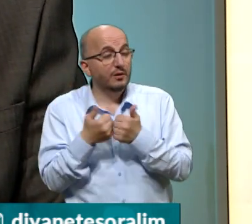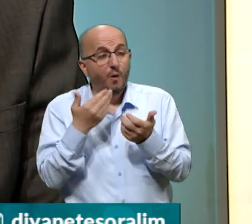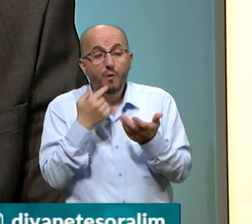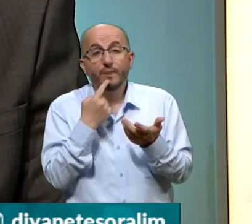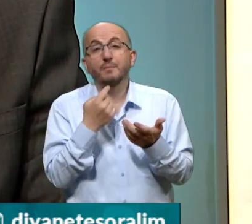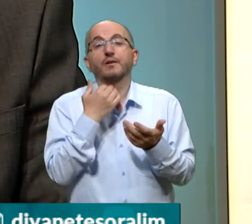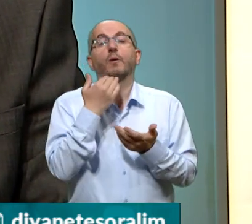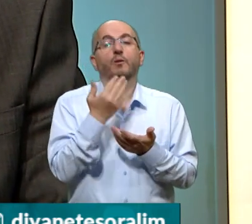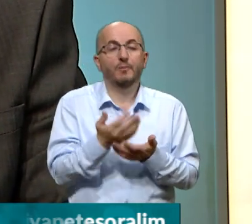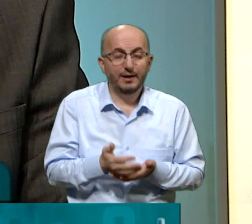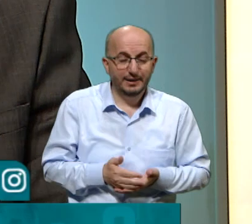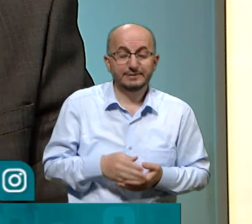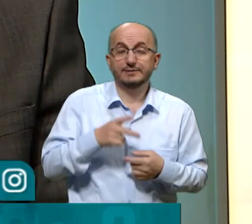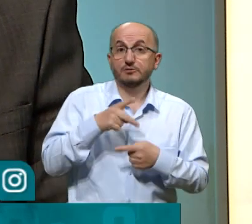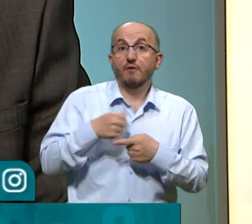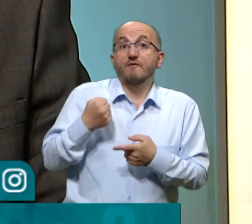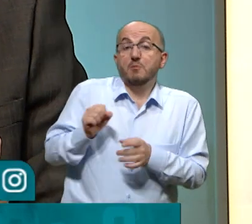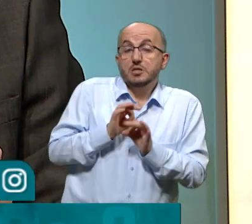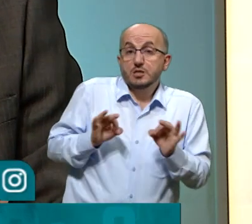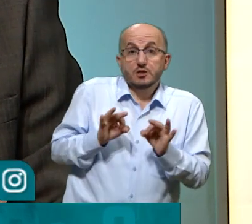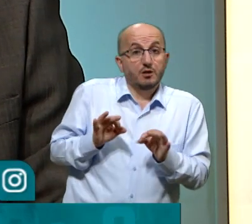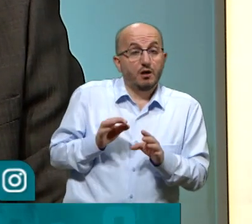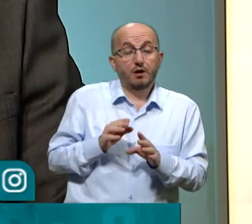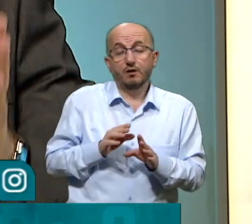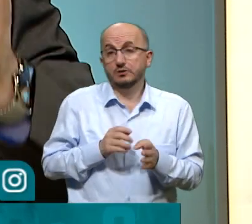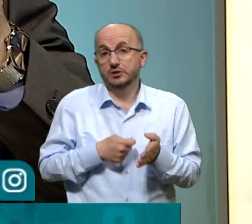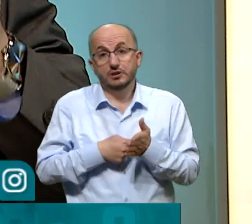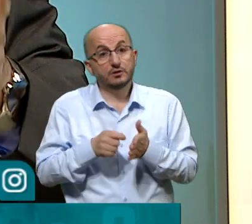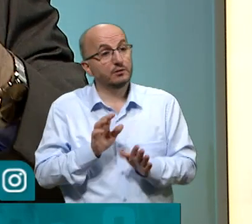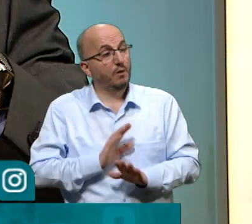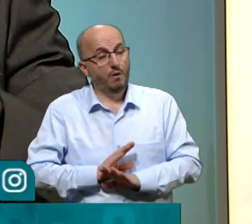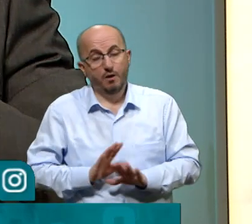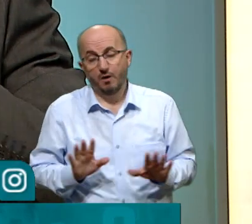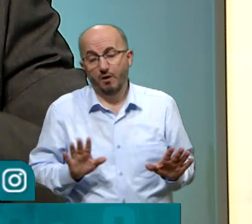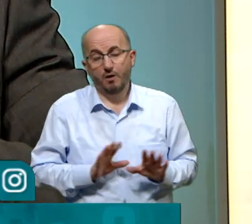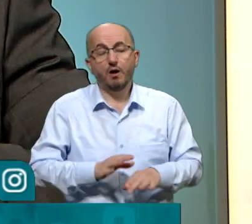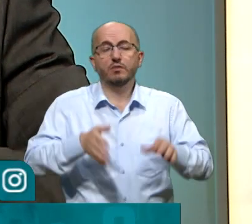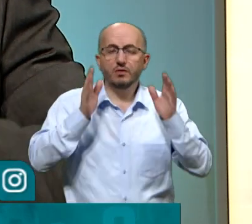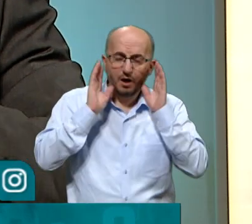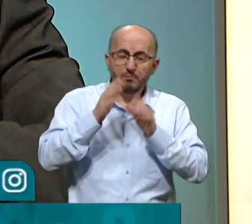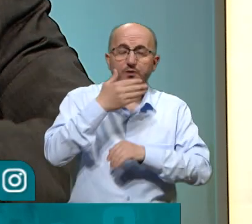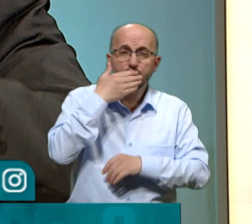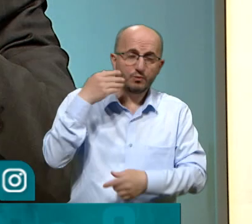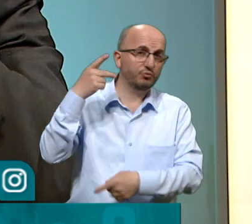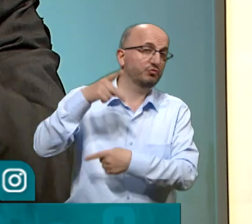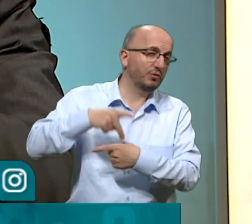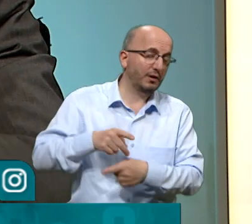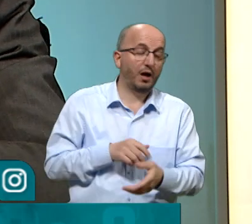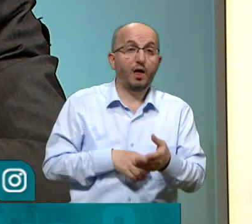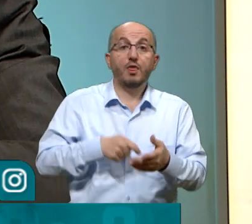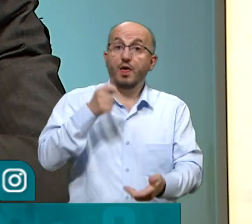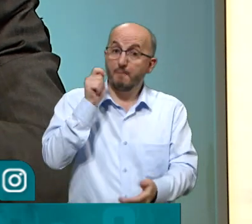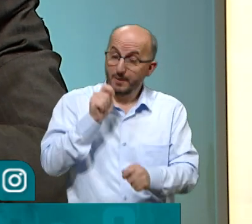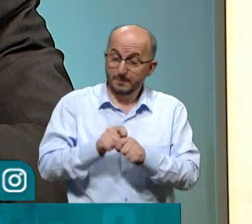vermemişim benim bütün günahlarım şimdi zekat ödem Hayır böyle bir şey yok Eyvah Bu namazdır oruçtur zekattır bunlar ya bu